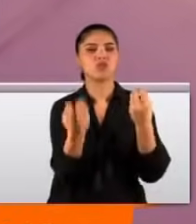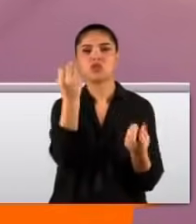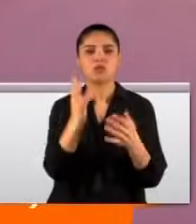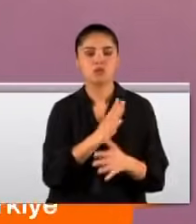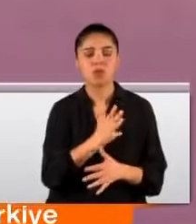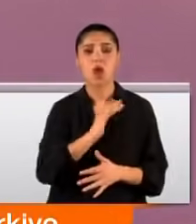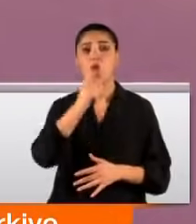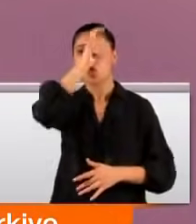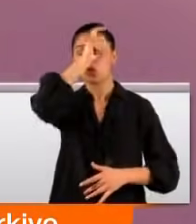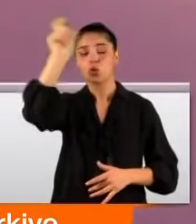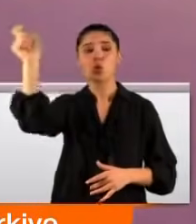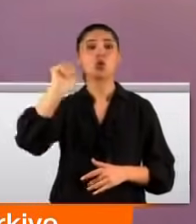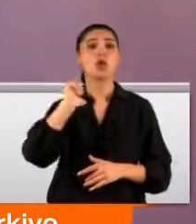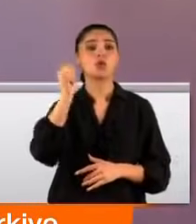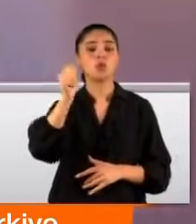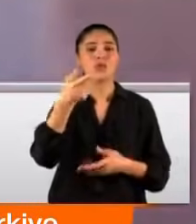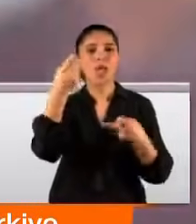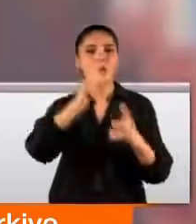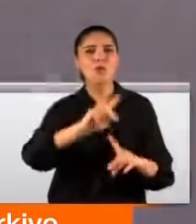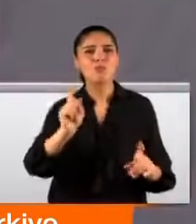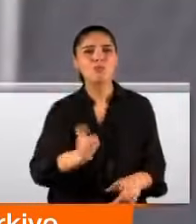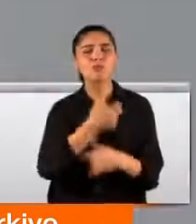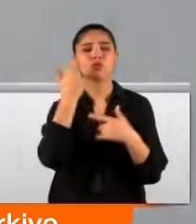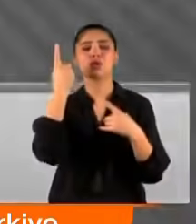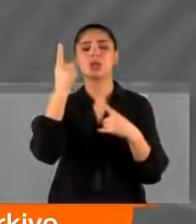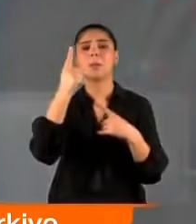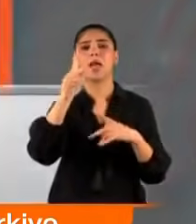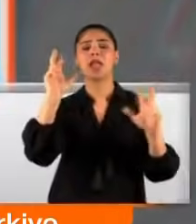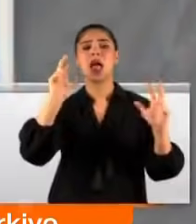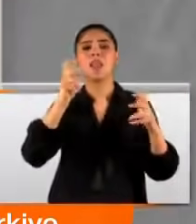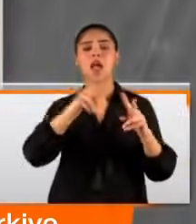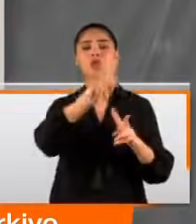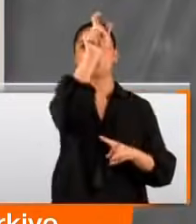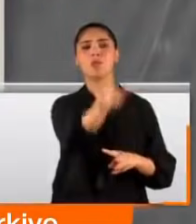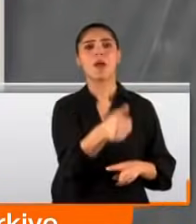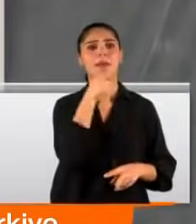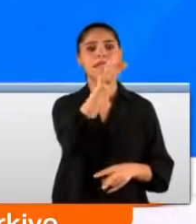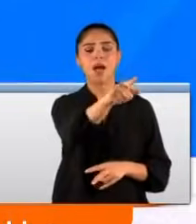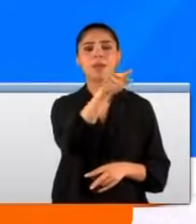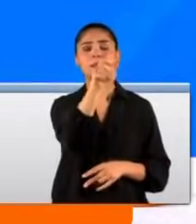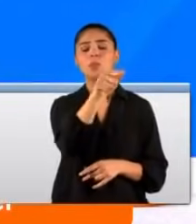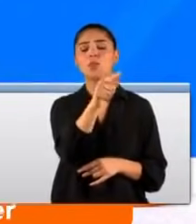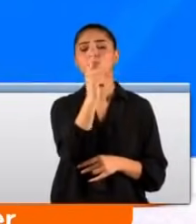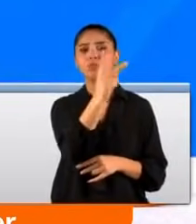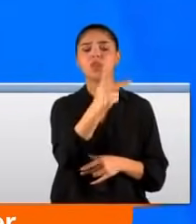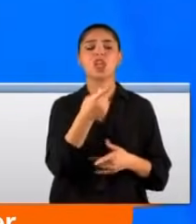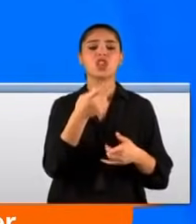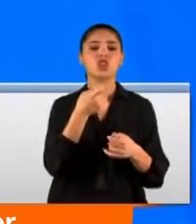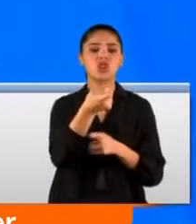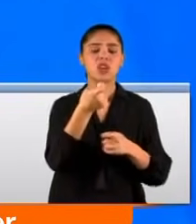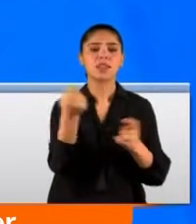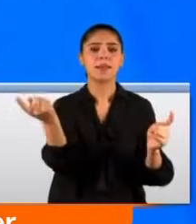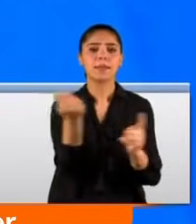Türkiye günlerdir cansız bedenine dahi ulaşılamayan DJ Gezgin lakaplı Mehmet Karahan'ın kurban gittiği acımasızlıklarla dolu